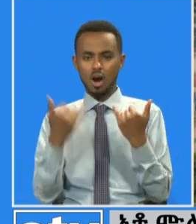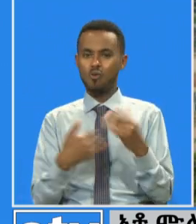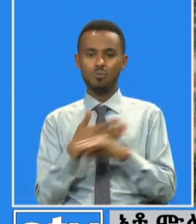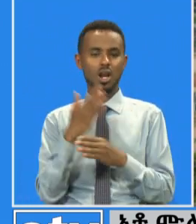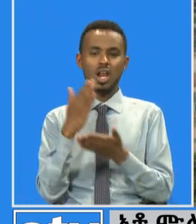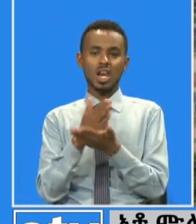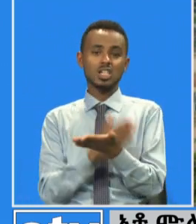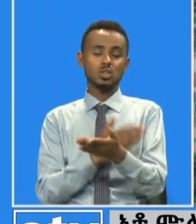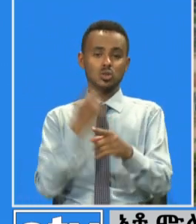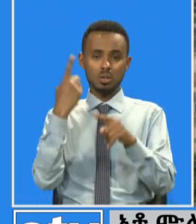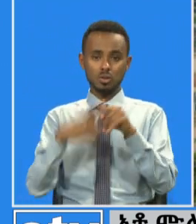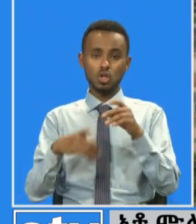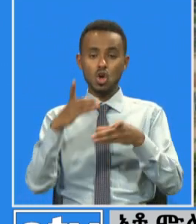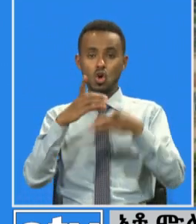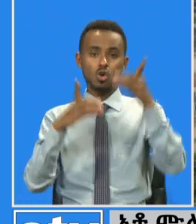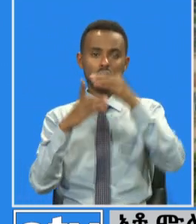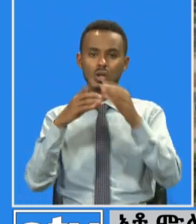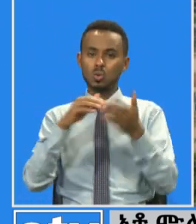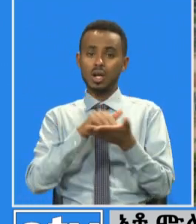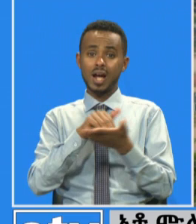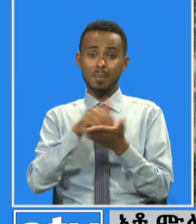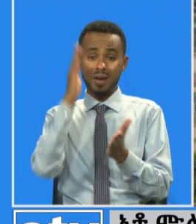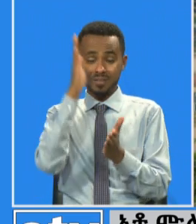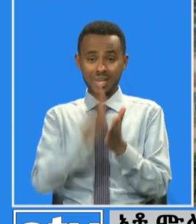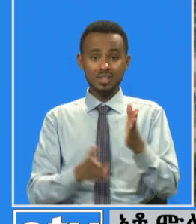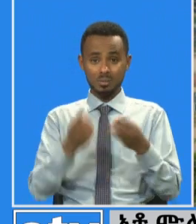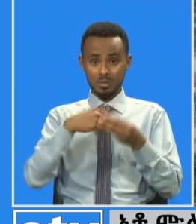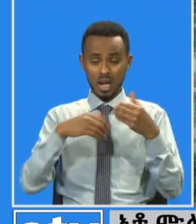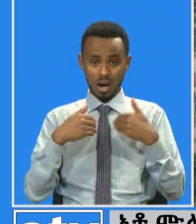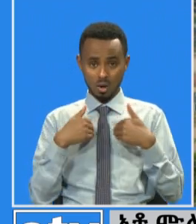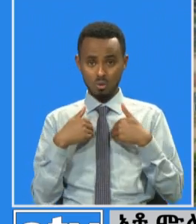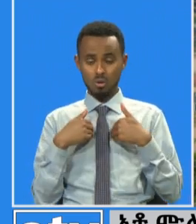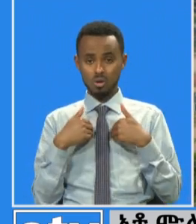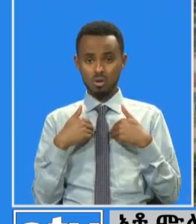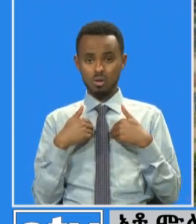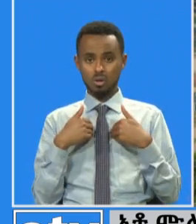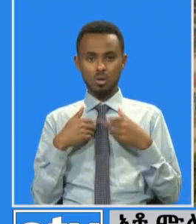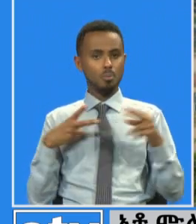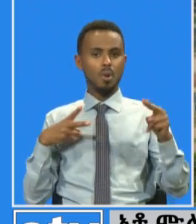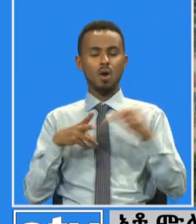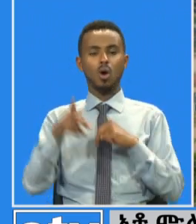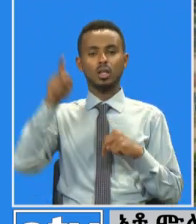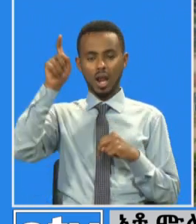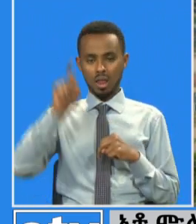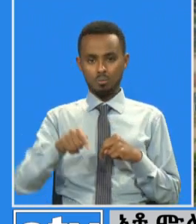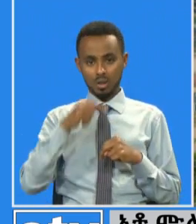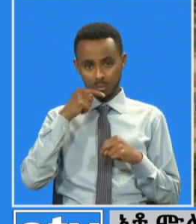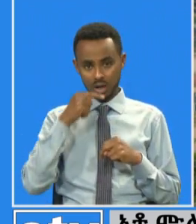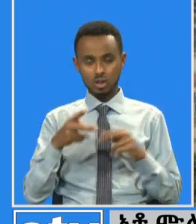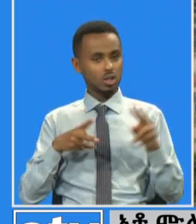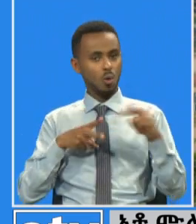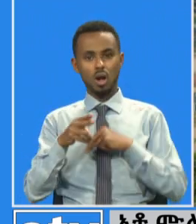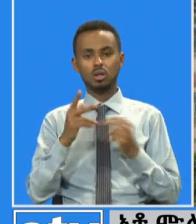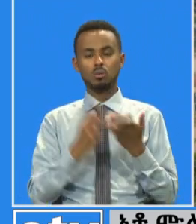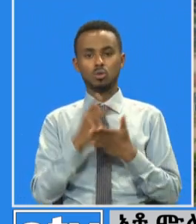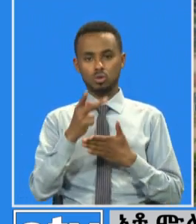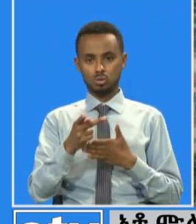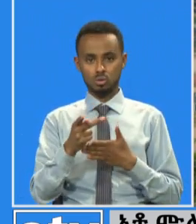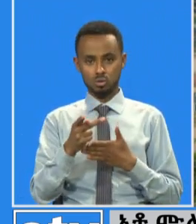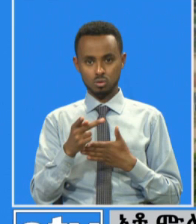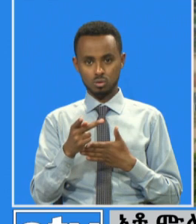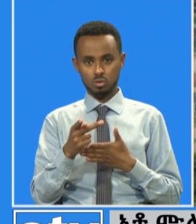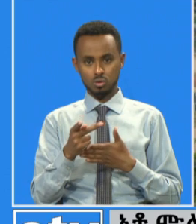በኋላ ሊያሻሽሉ ስለሚያችል ኮንትራክተሩም ደካማ አፈጻጸም ስላለው ማቋረጥ አለብን ብለን ተቋረጠ ፕሮጀክቱ